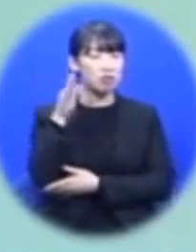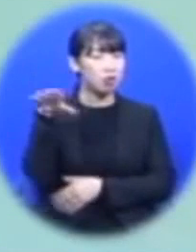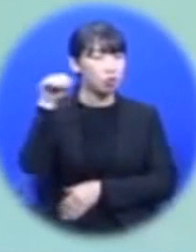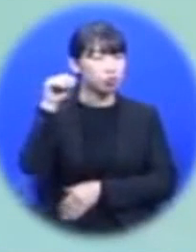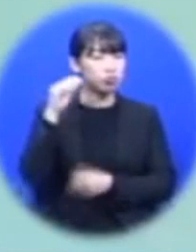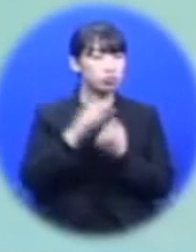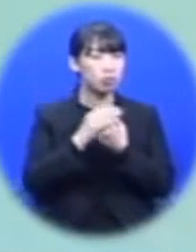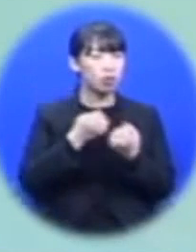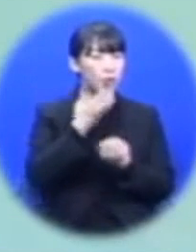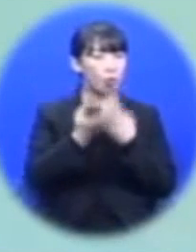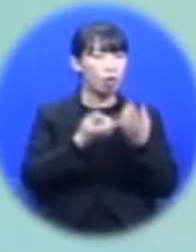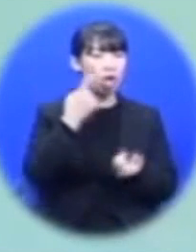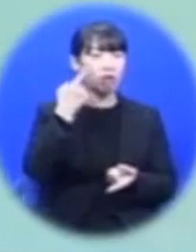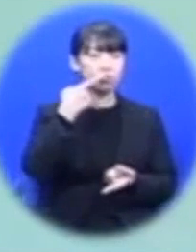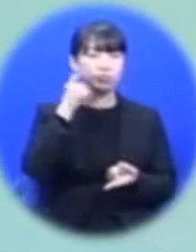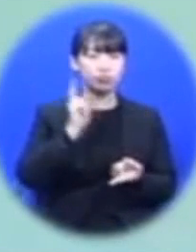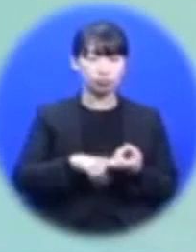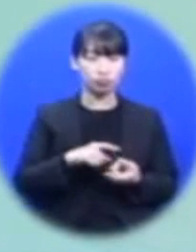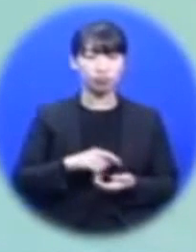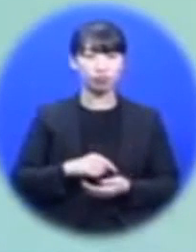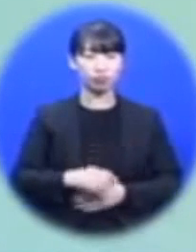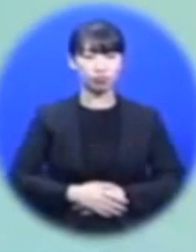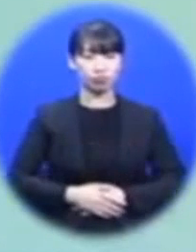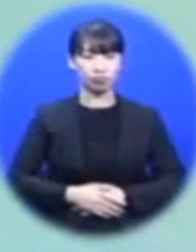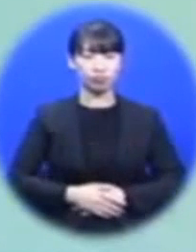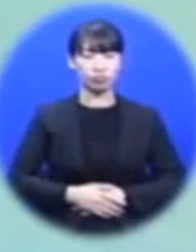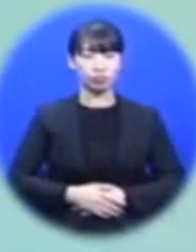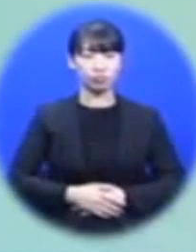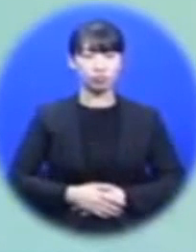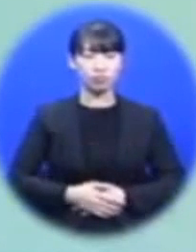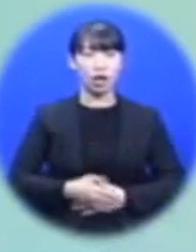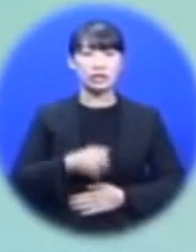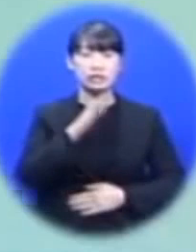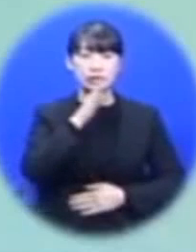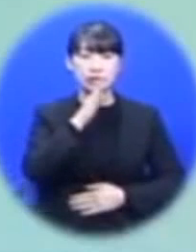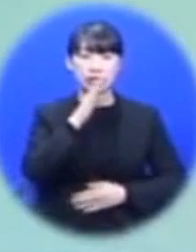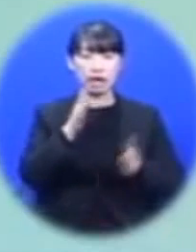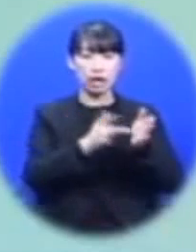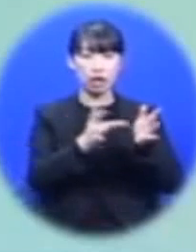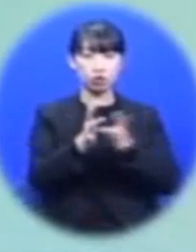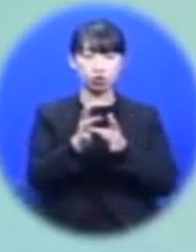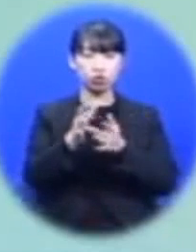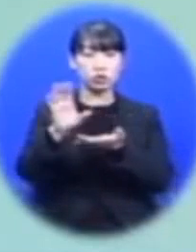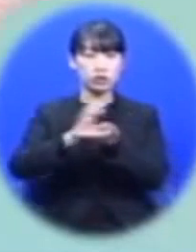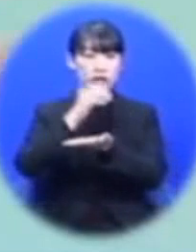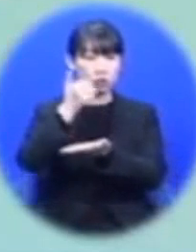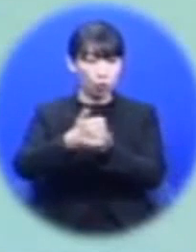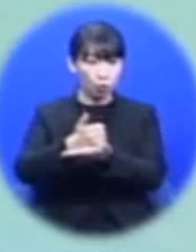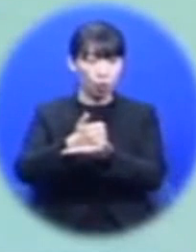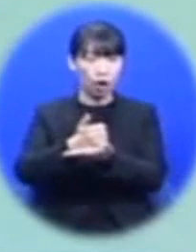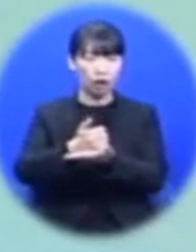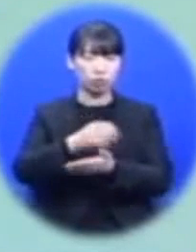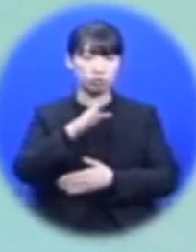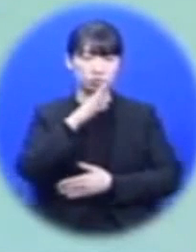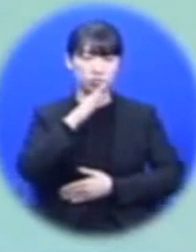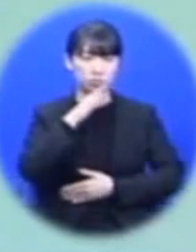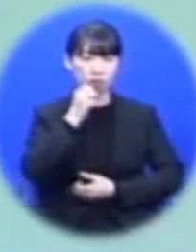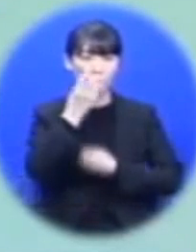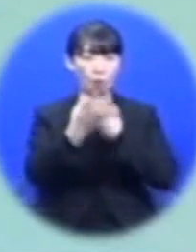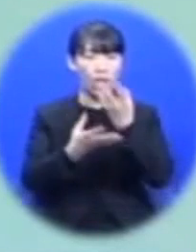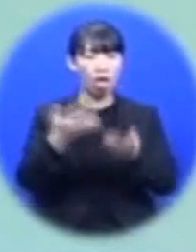거지 실제로는 아직도 주가 그리스도라고 정확하게 믿고 고백하고 있는 사람이 아닌 겁니다